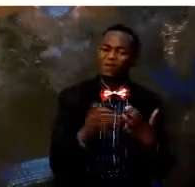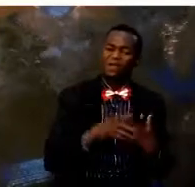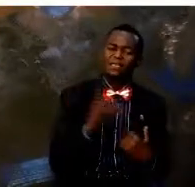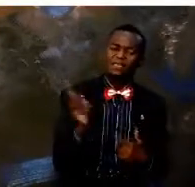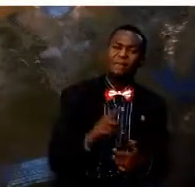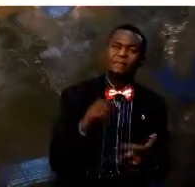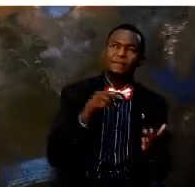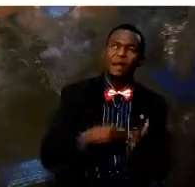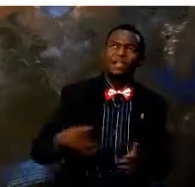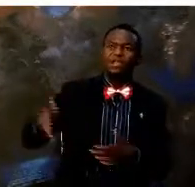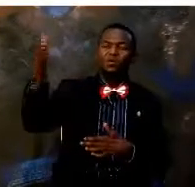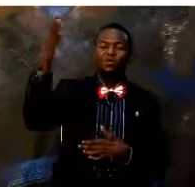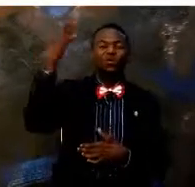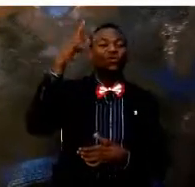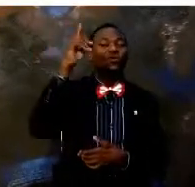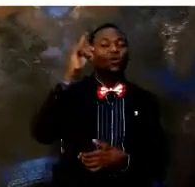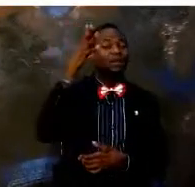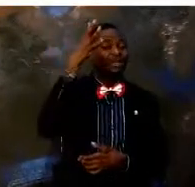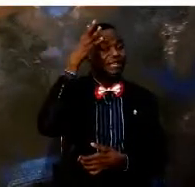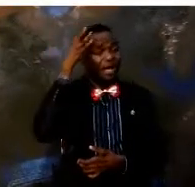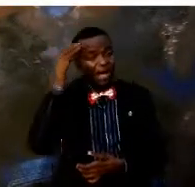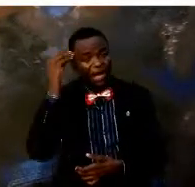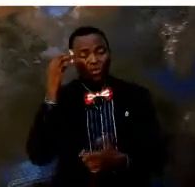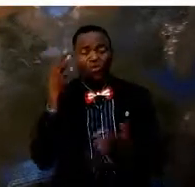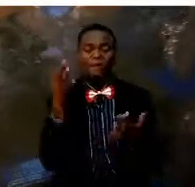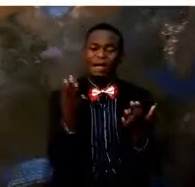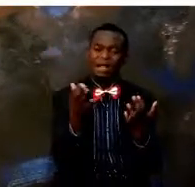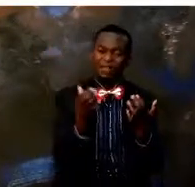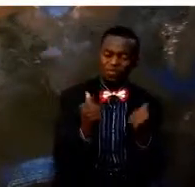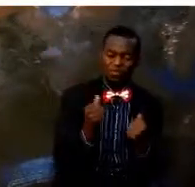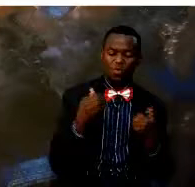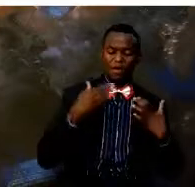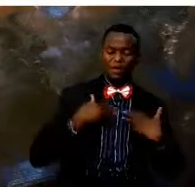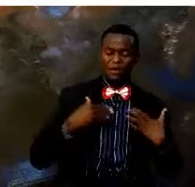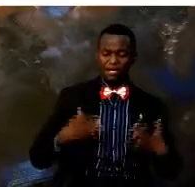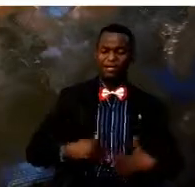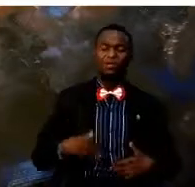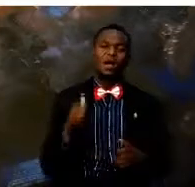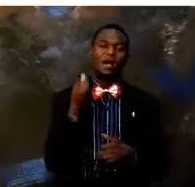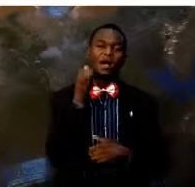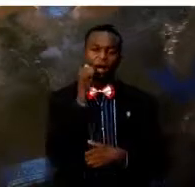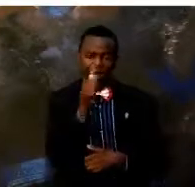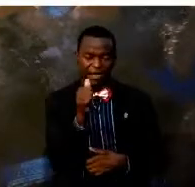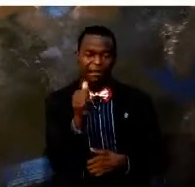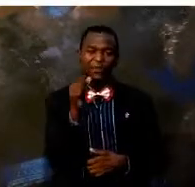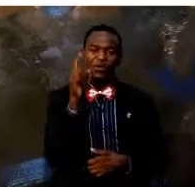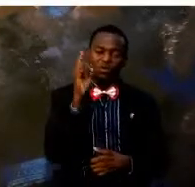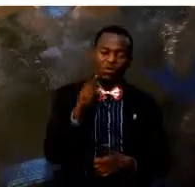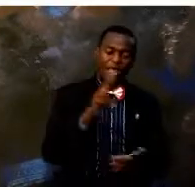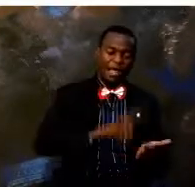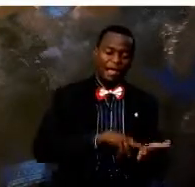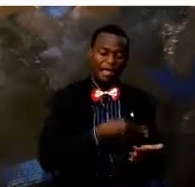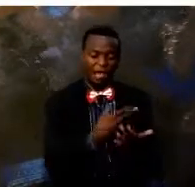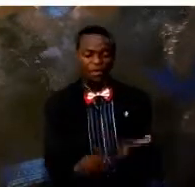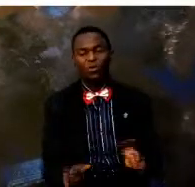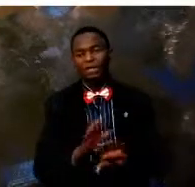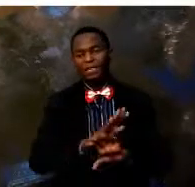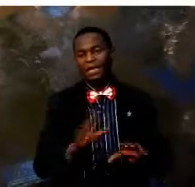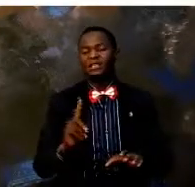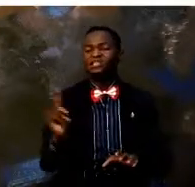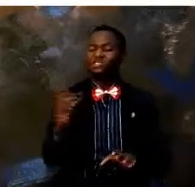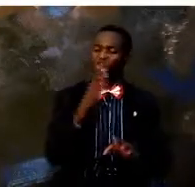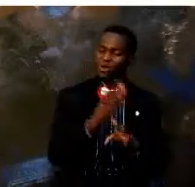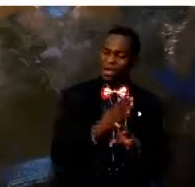alikuwa Mungu, wamesahau ya kwamba alichukua mwili wa Adamu aliyeanguka tayari, sio